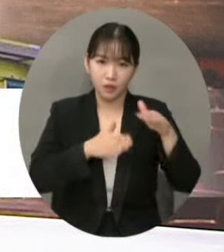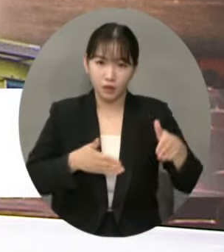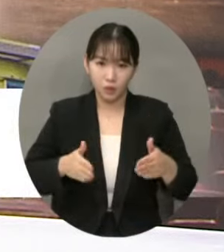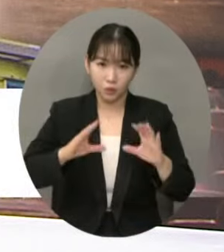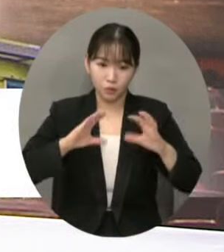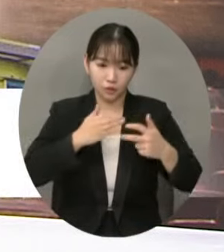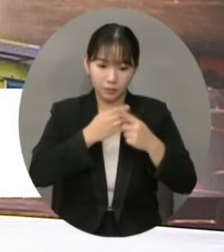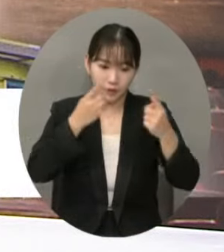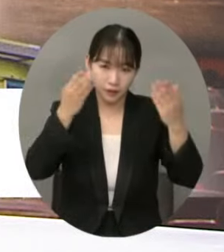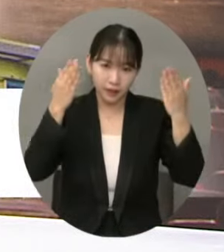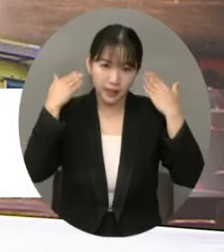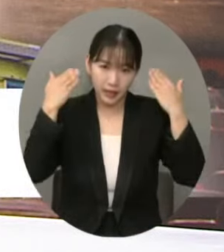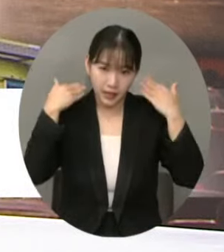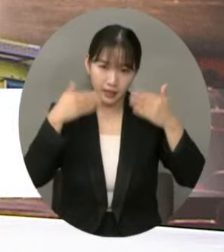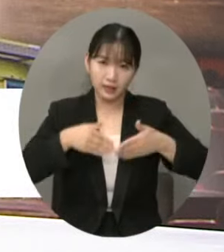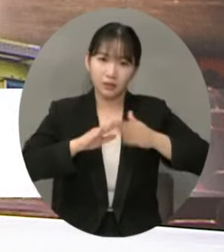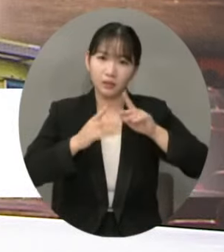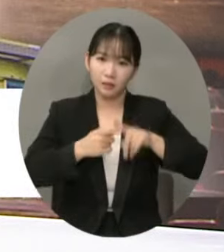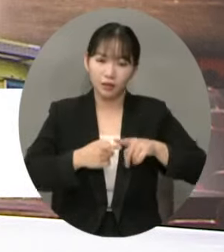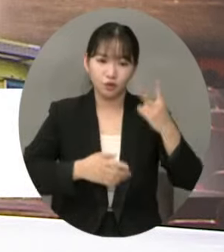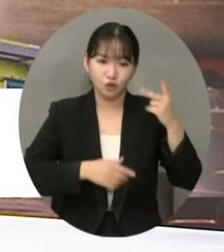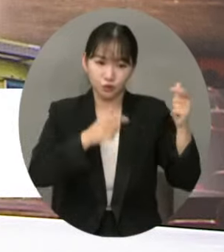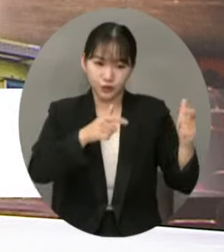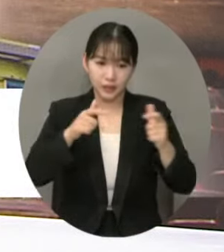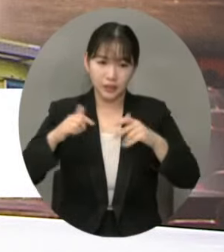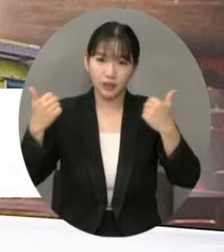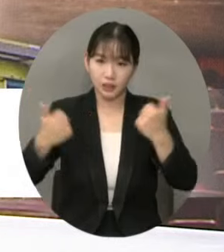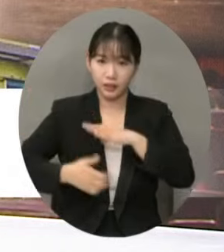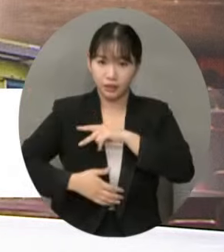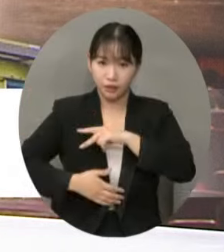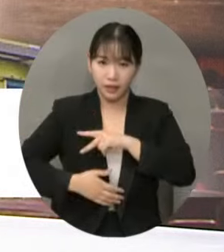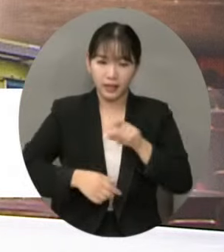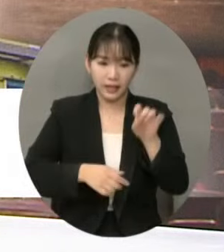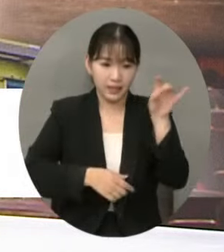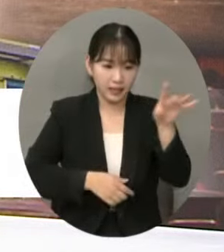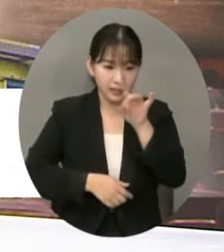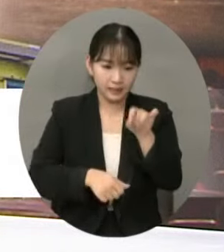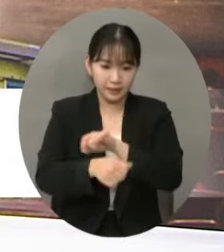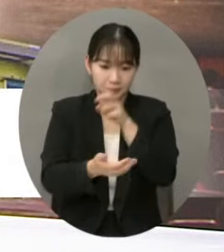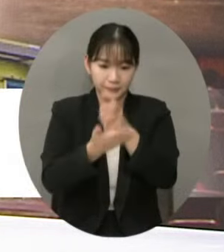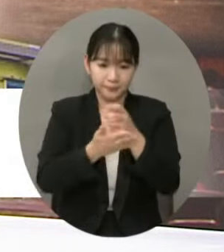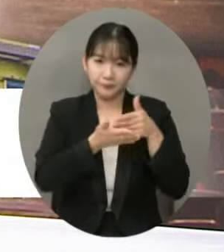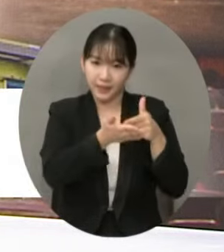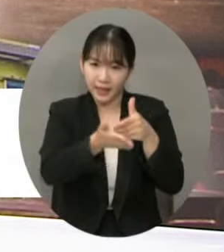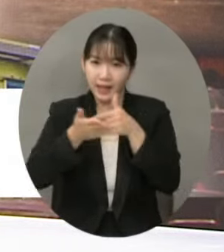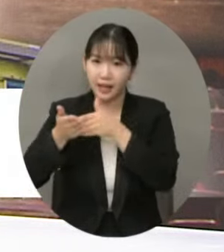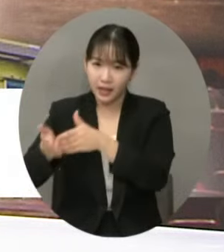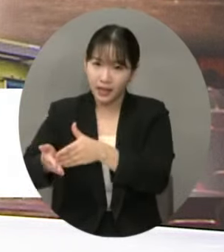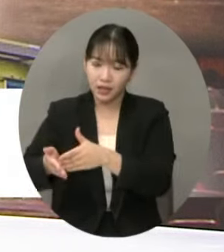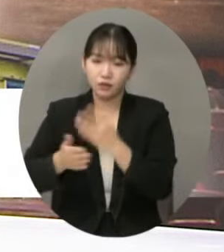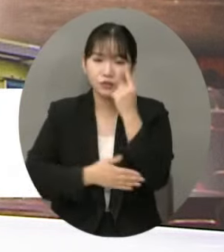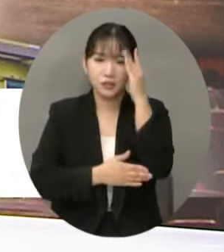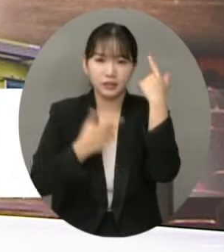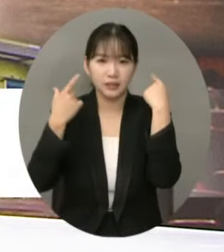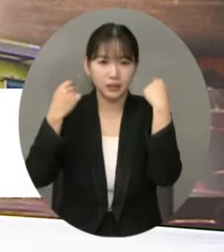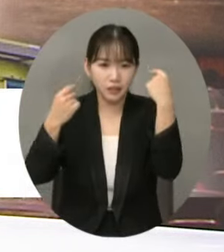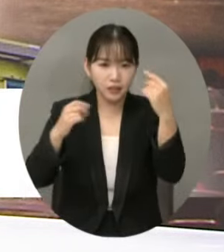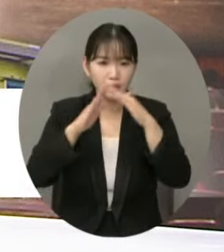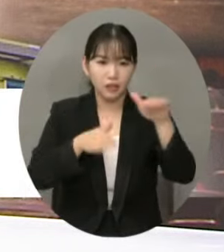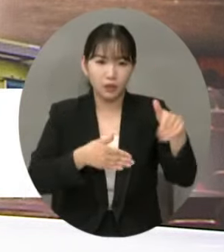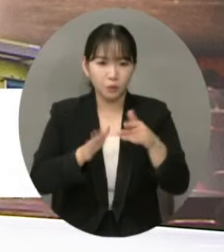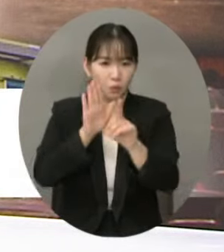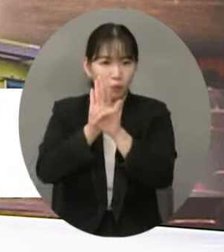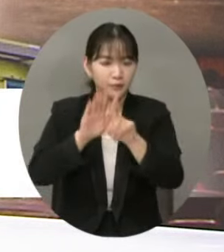전라남도에 국립의과대학 설립을 두고 양 지역구 의원들은 각각 특별 법안을 제출하고 순천시는 여전히 전남도의 공모